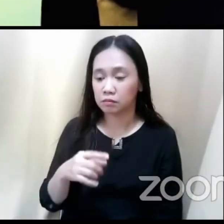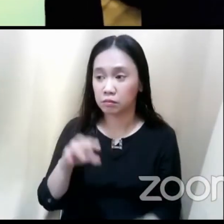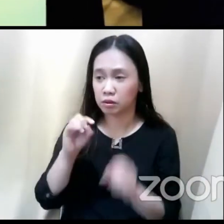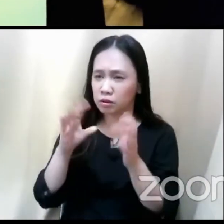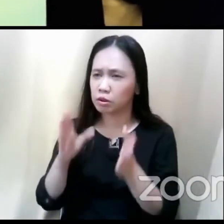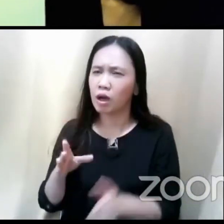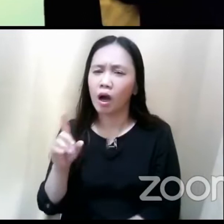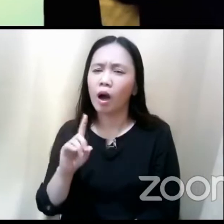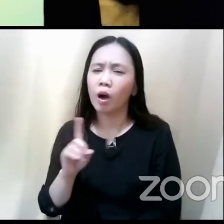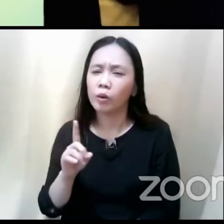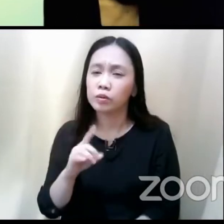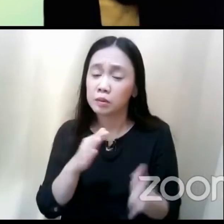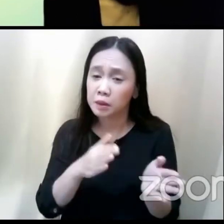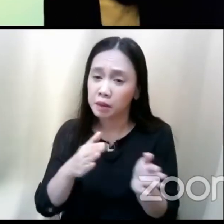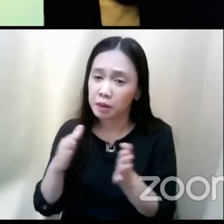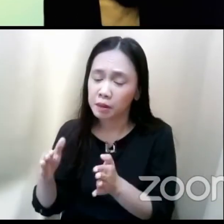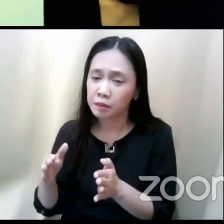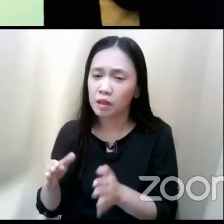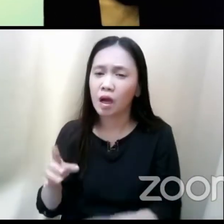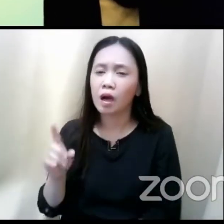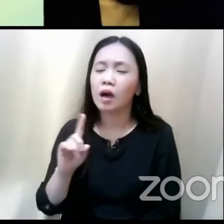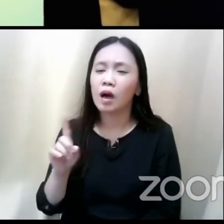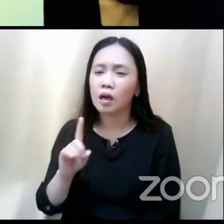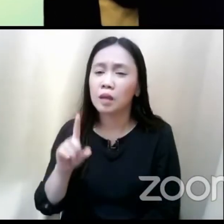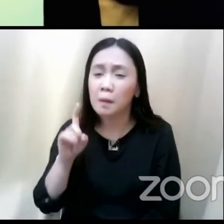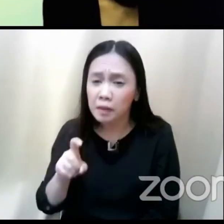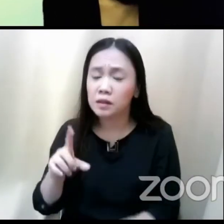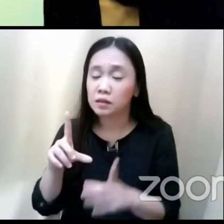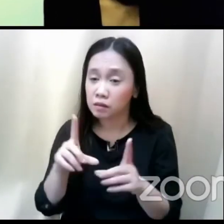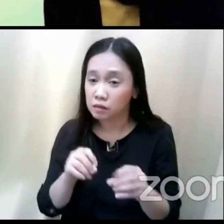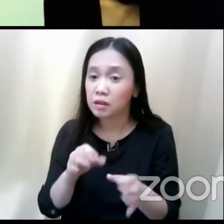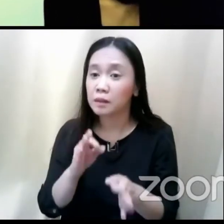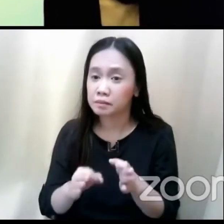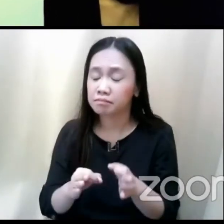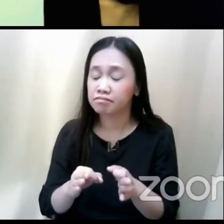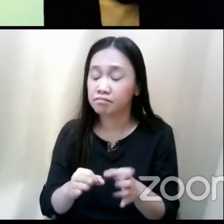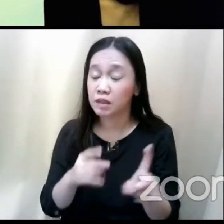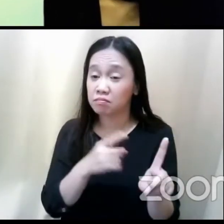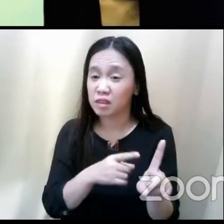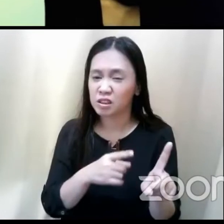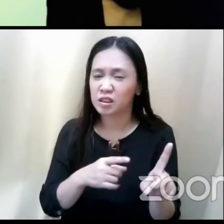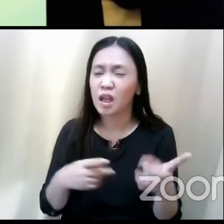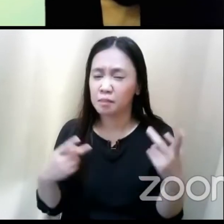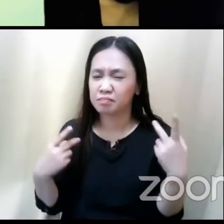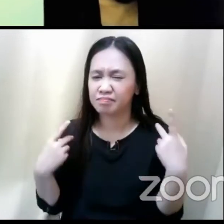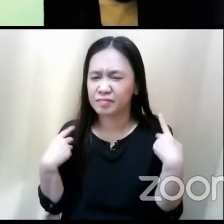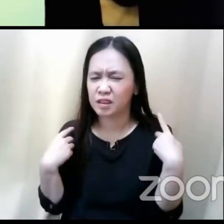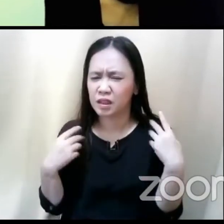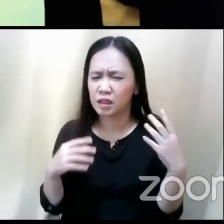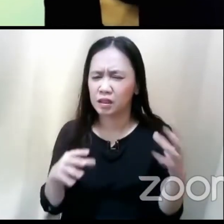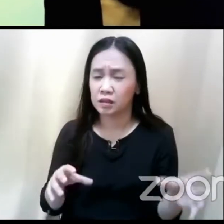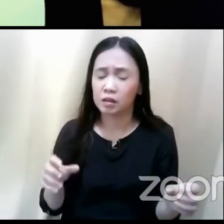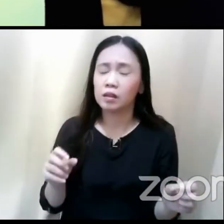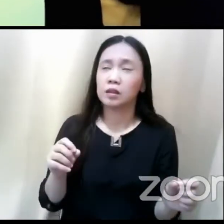mga preparation, ano yung mga precaution, no? Pag ang isang tao ay merong seizure disorder. Siguro ganon si Teacher